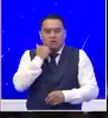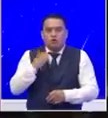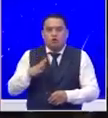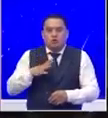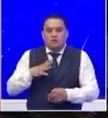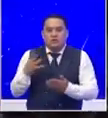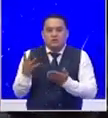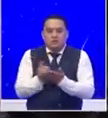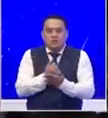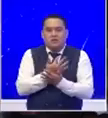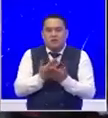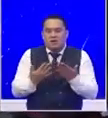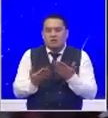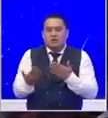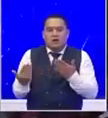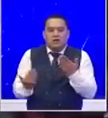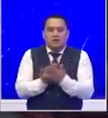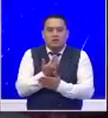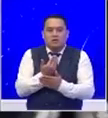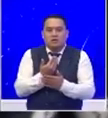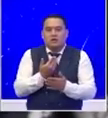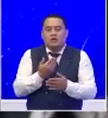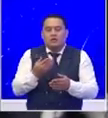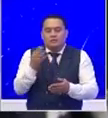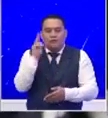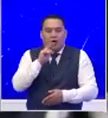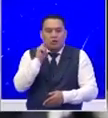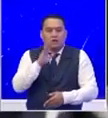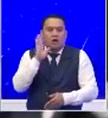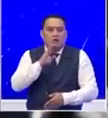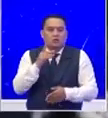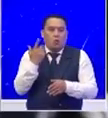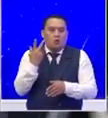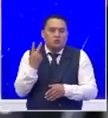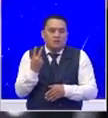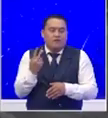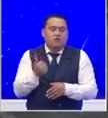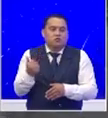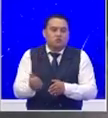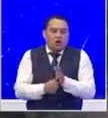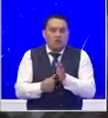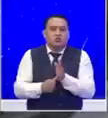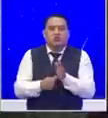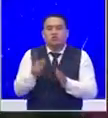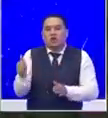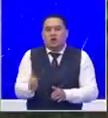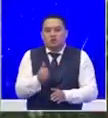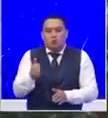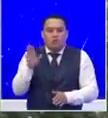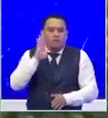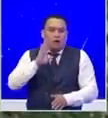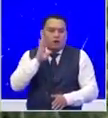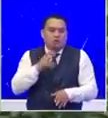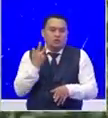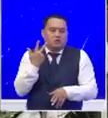оборудования несколько лет назад начались перебои. Теперь вода доступна лишь в течение 6 часов. А на 12 улицах села всего 2-3